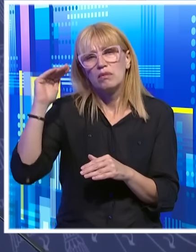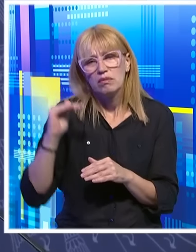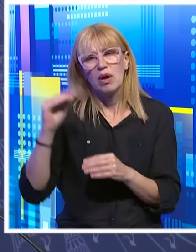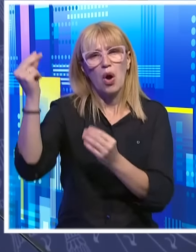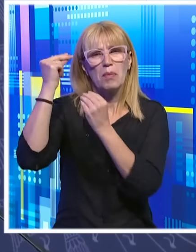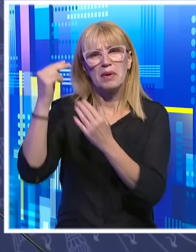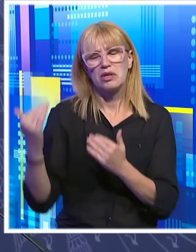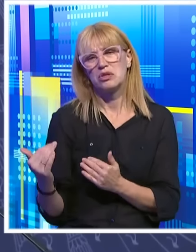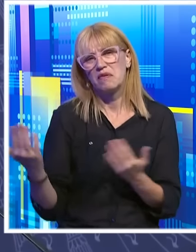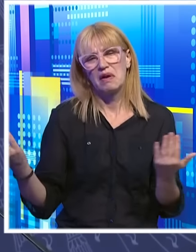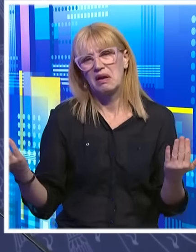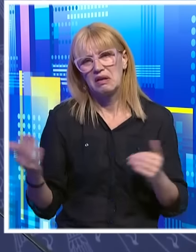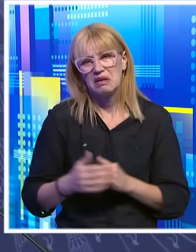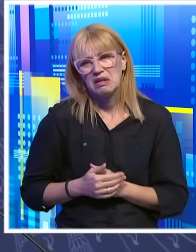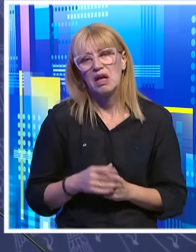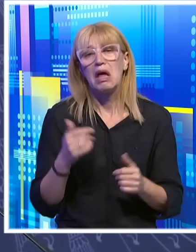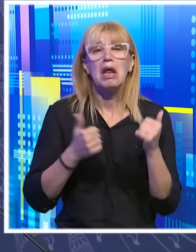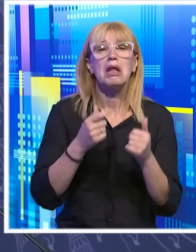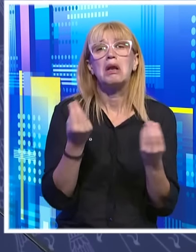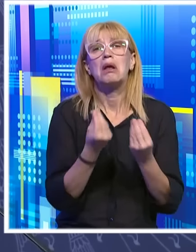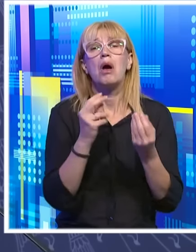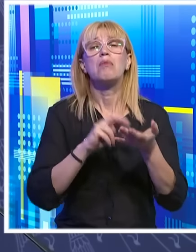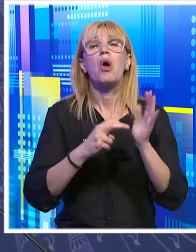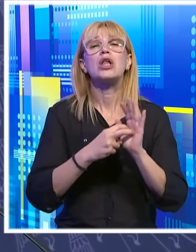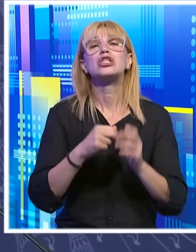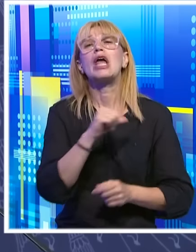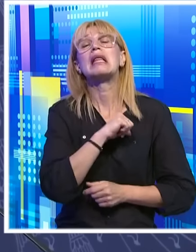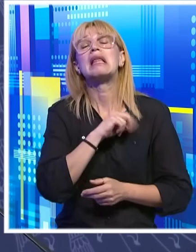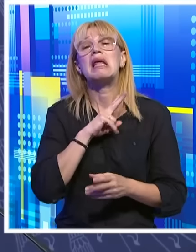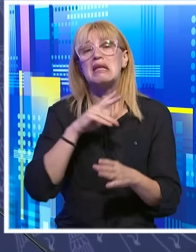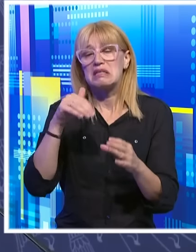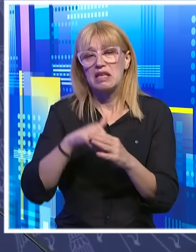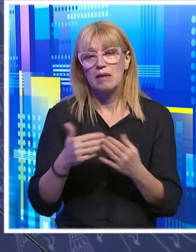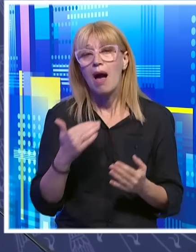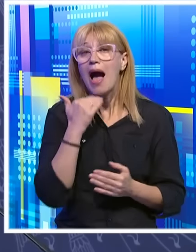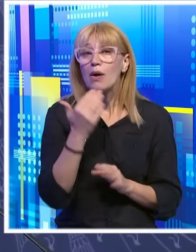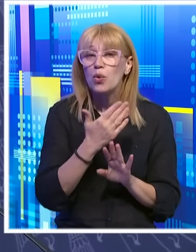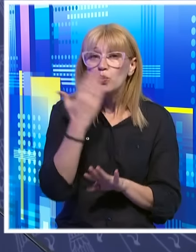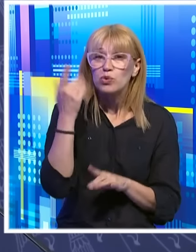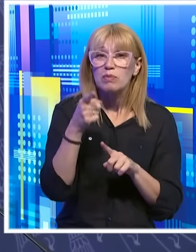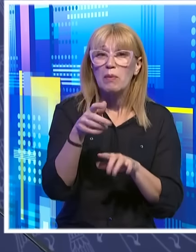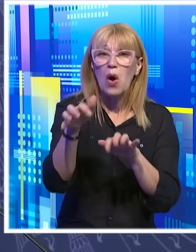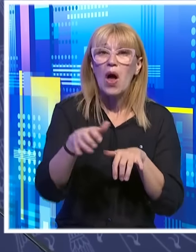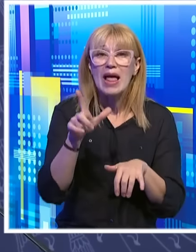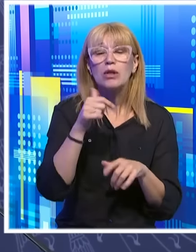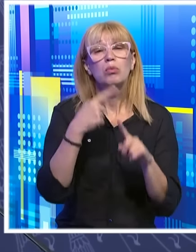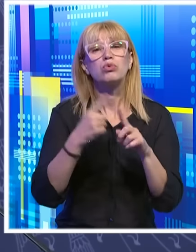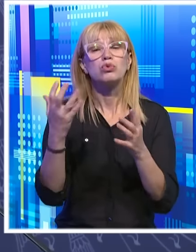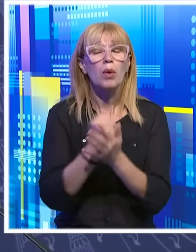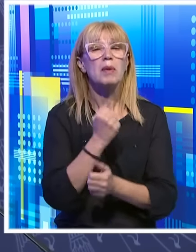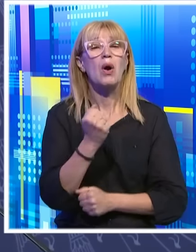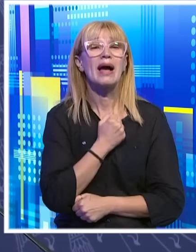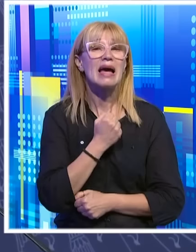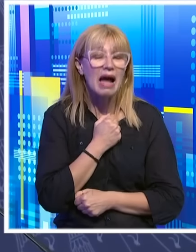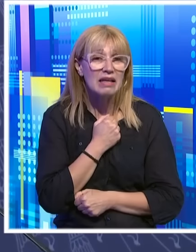niko više i ljudi koji imaju svoje političke interese. Dakle, ukoliko bismo uspeli da to uradimo i dobijemo sve garantije, ne da ćemo da